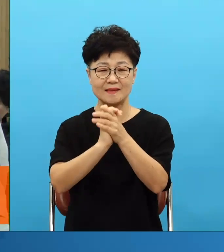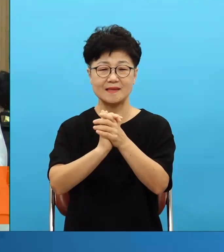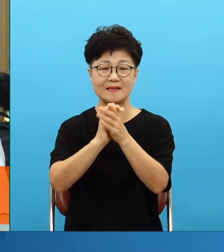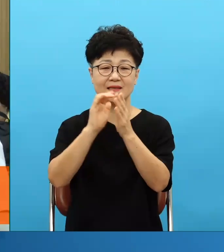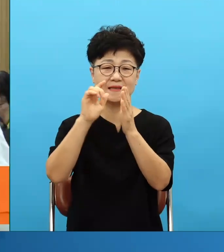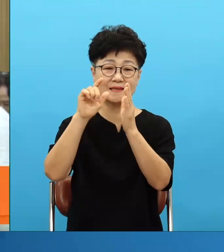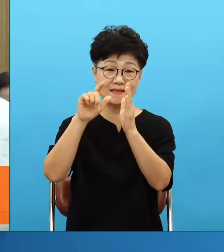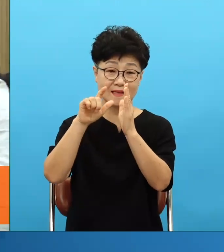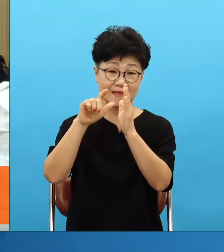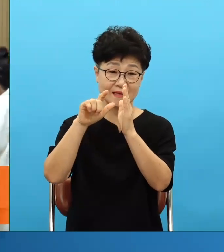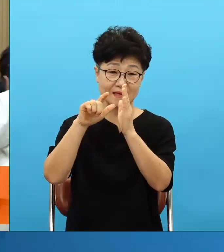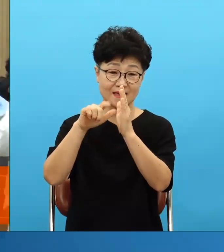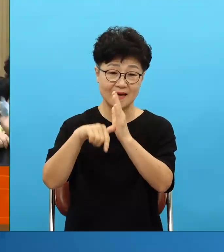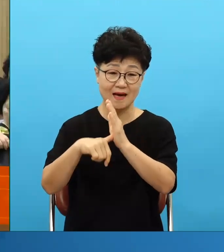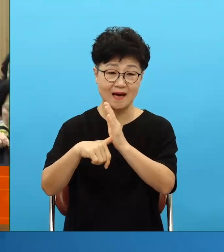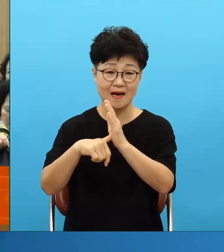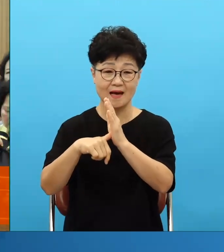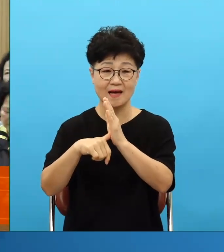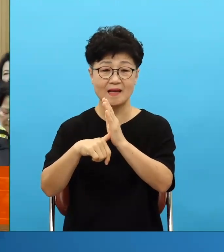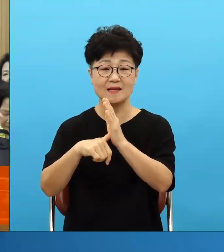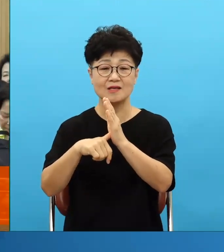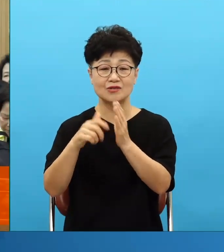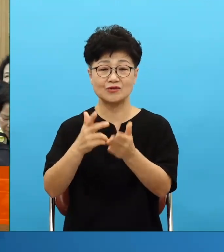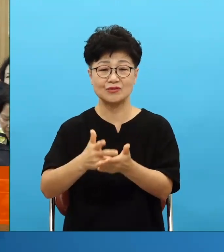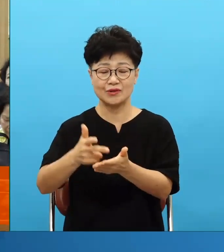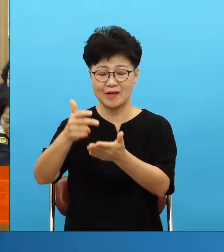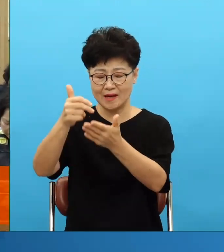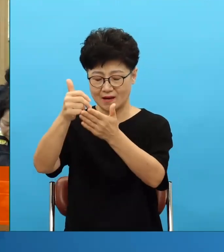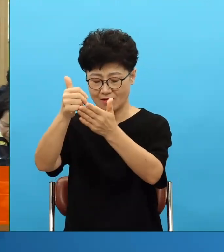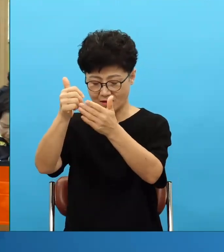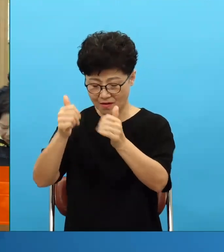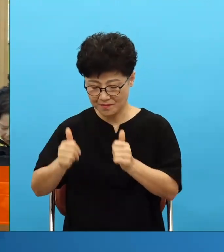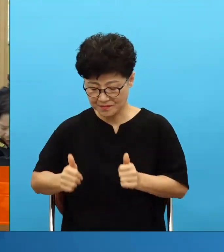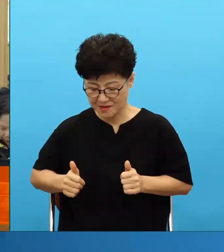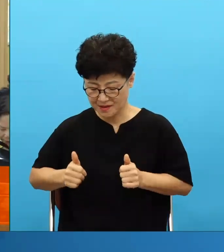기도하는 이 시간 주께